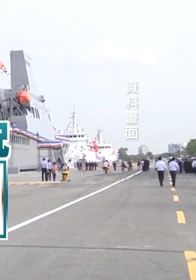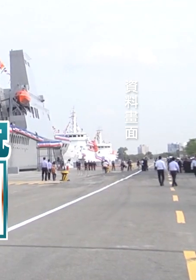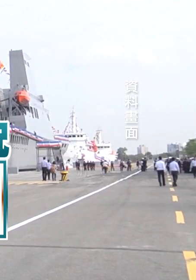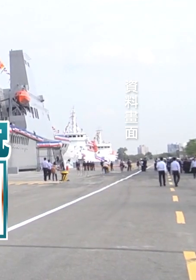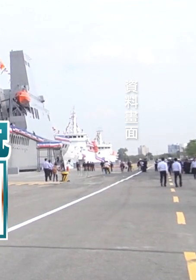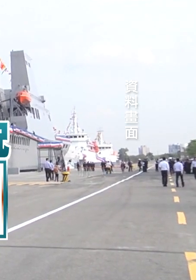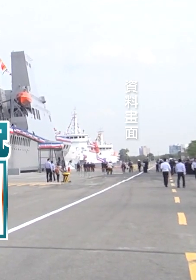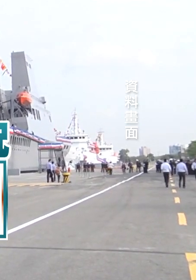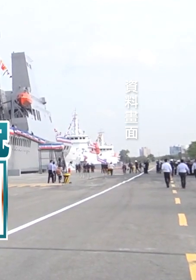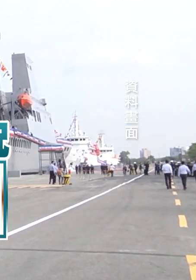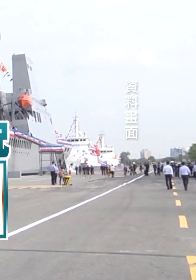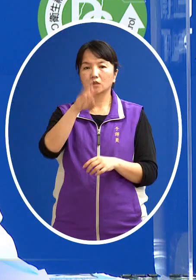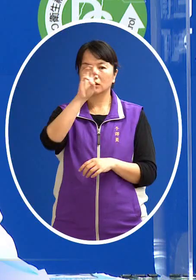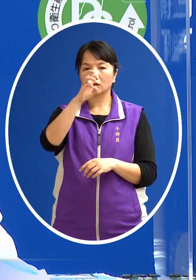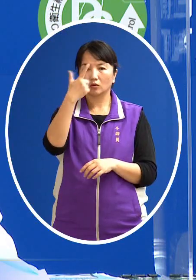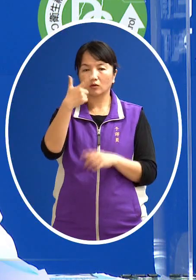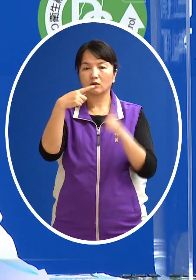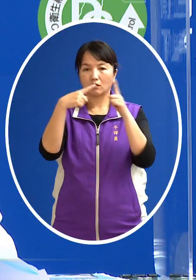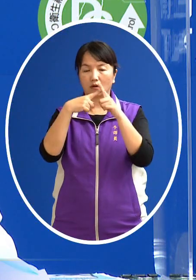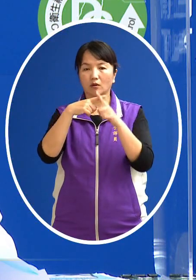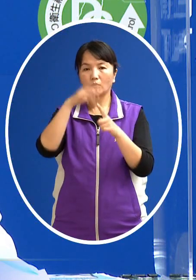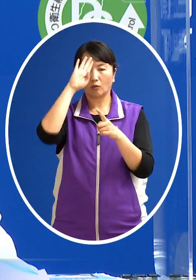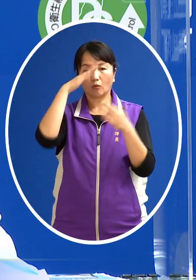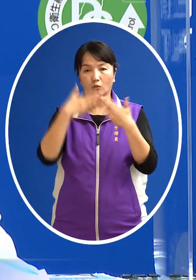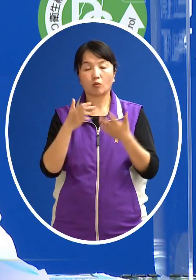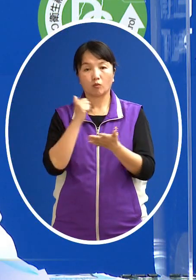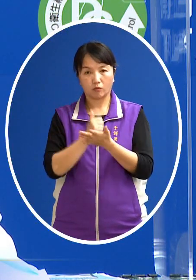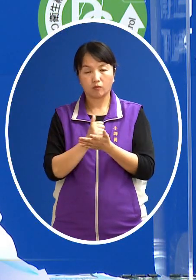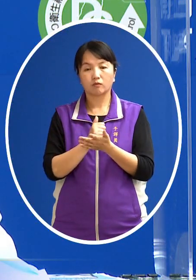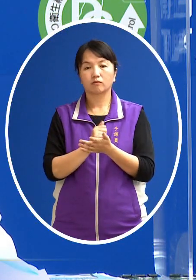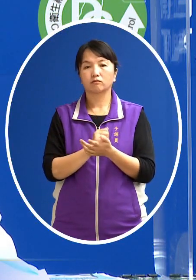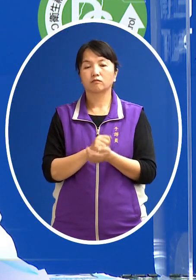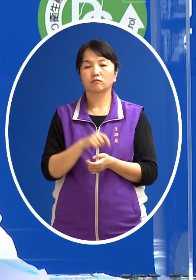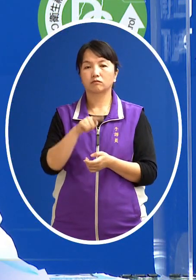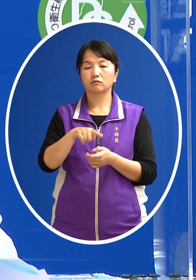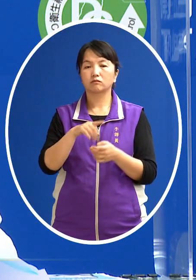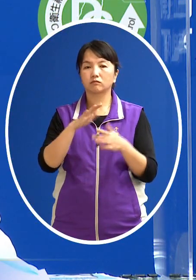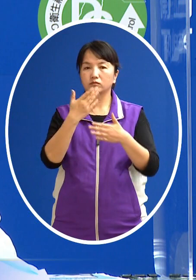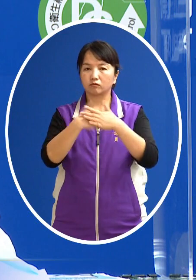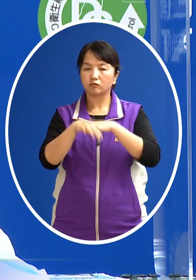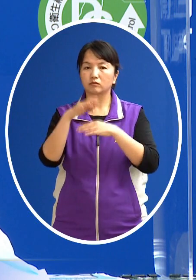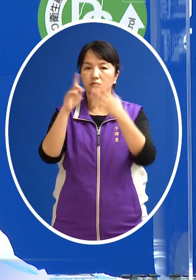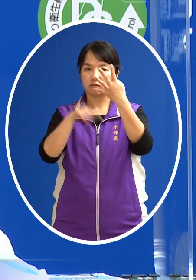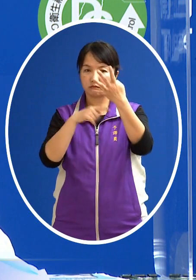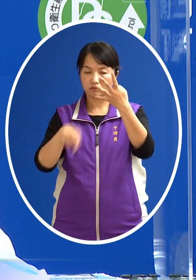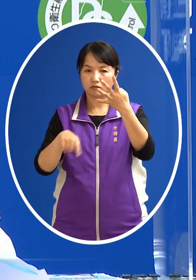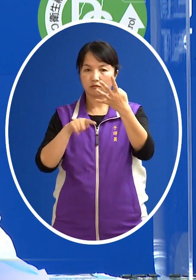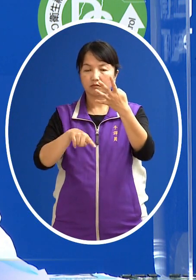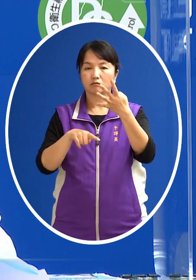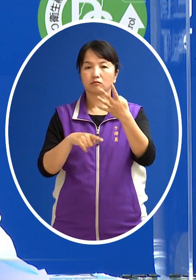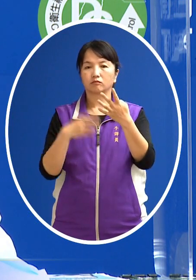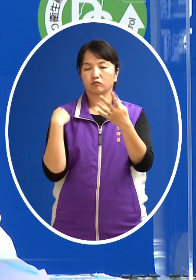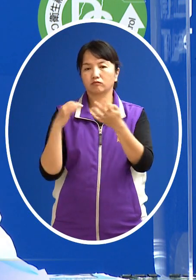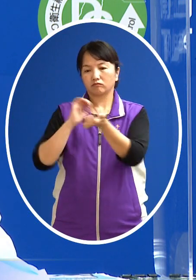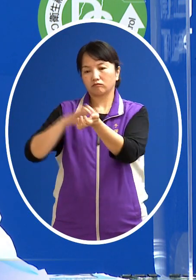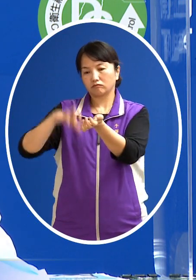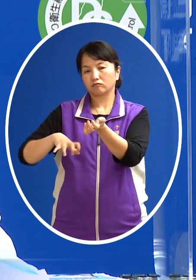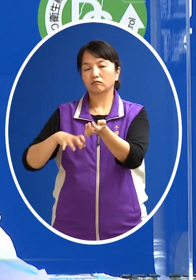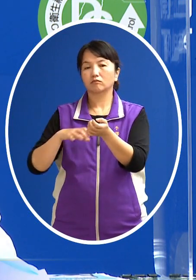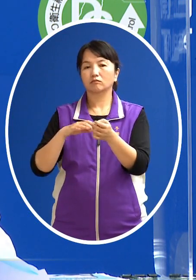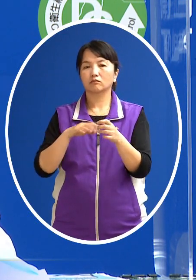法找到感染源。 36人的确诊者，现在只有4名。好，这还在医院里